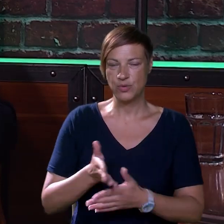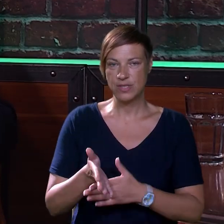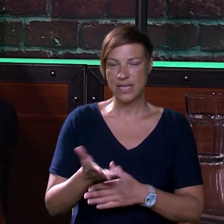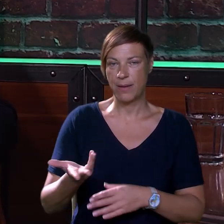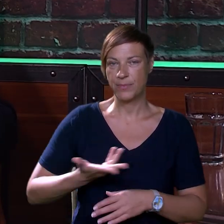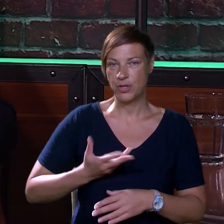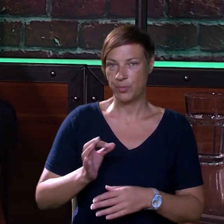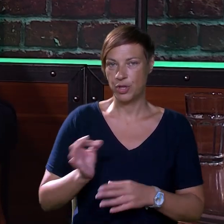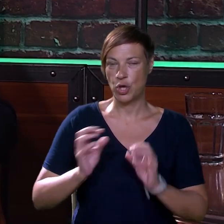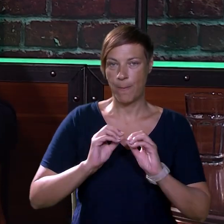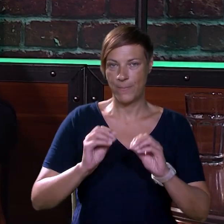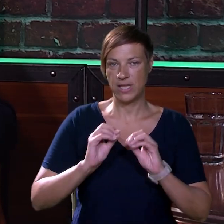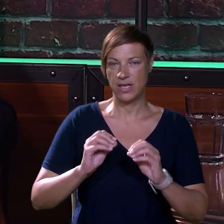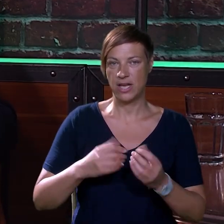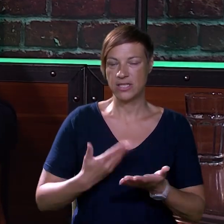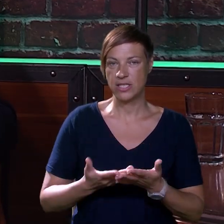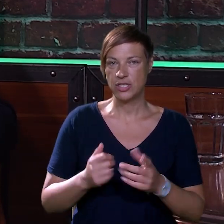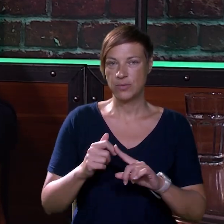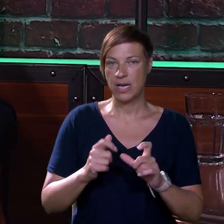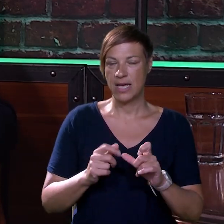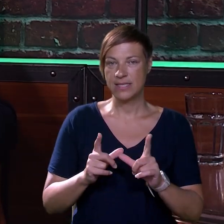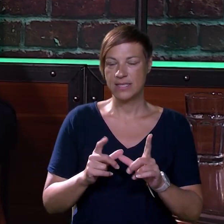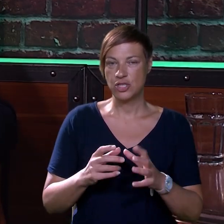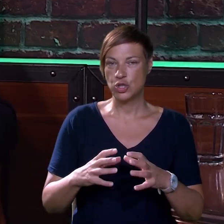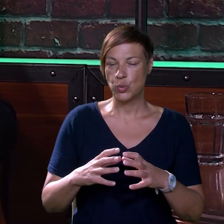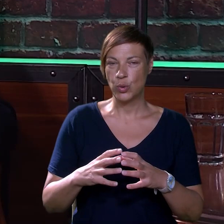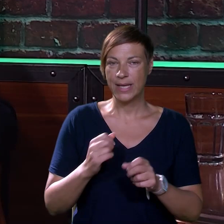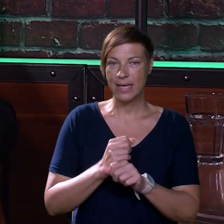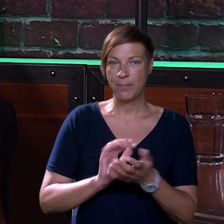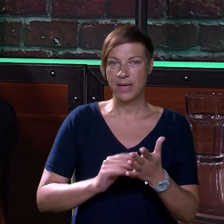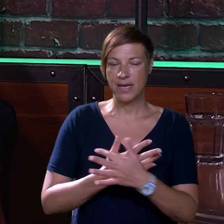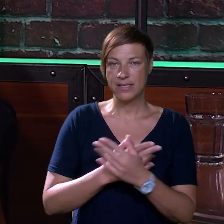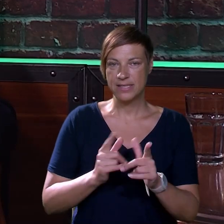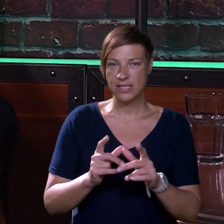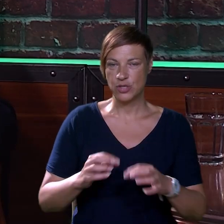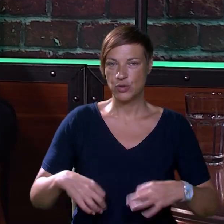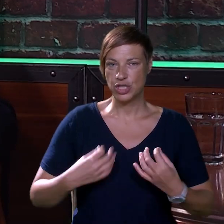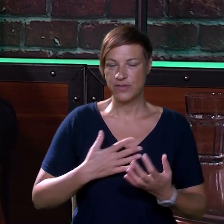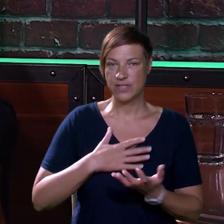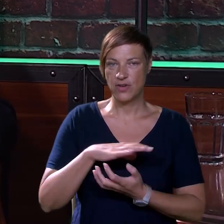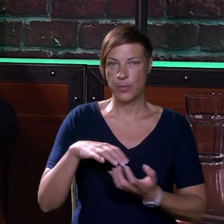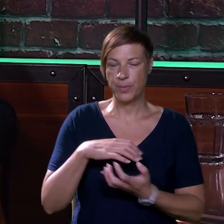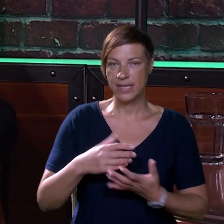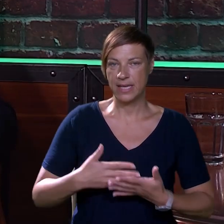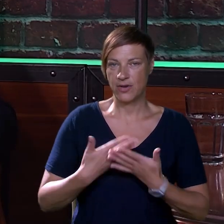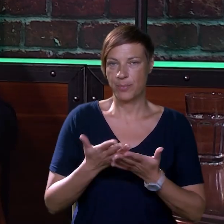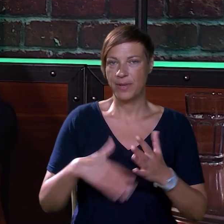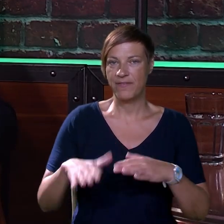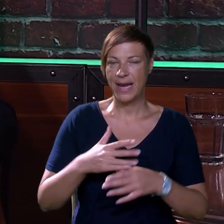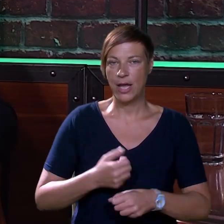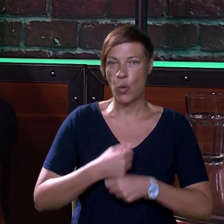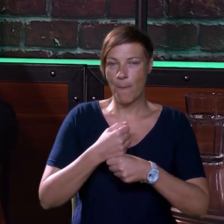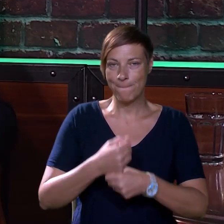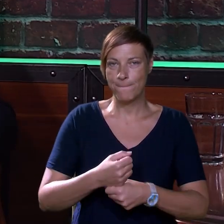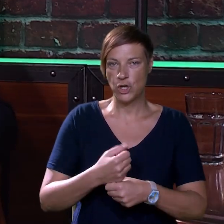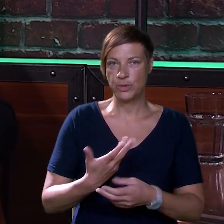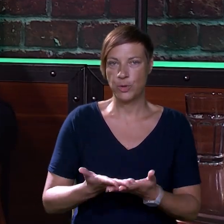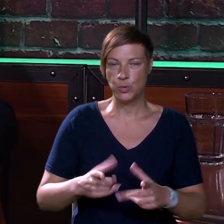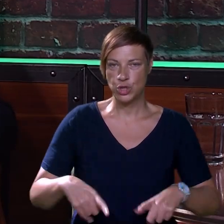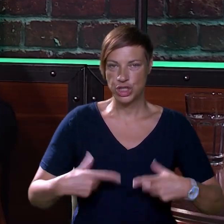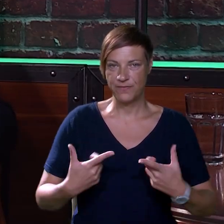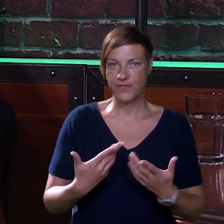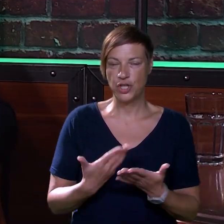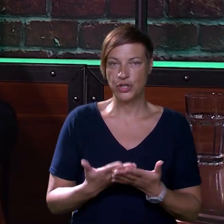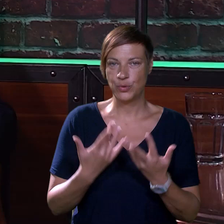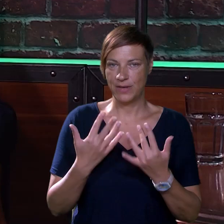išao, dobio sam dobru edukaciju, išao sam u klasičnu gimnaziju nakon odilo. Živio sa svojom obitelji koja mi dala veliku potporu u